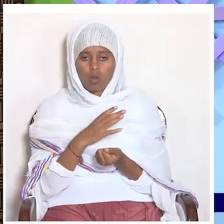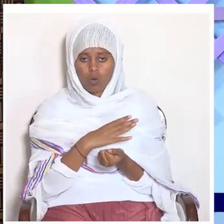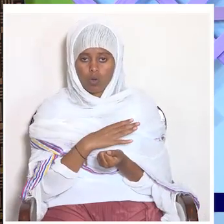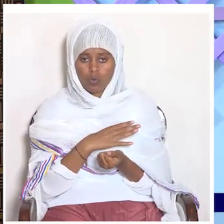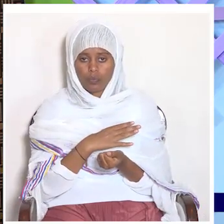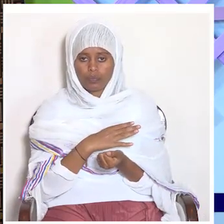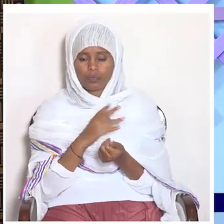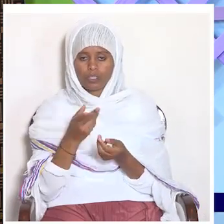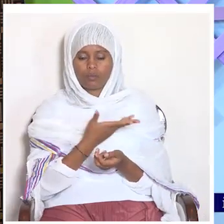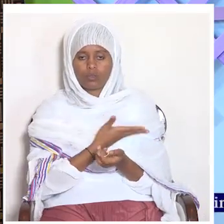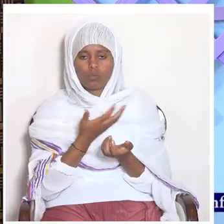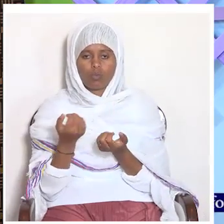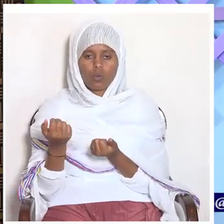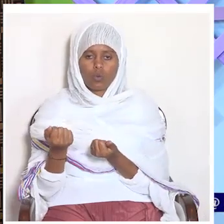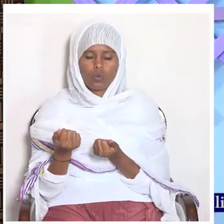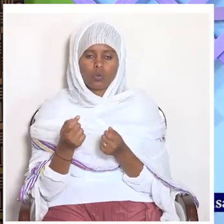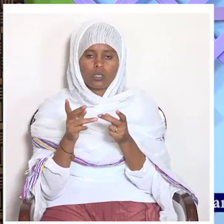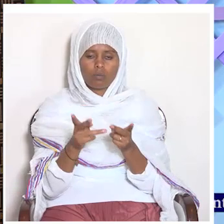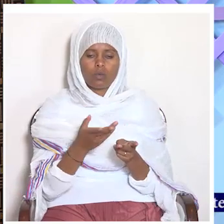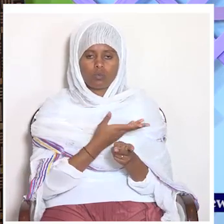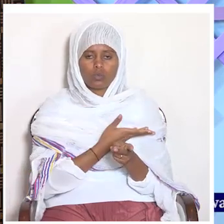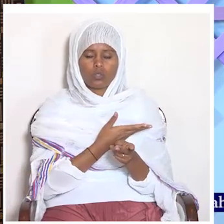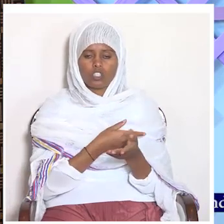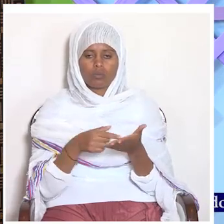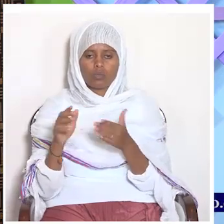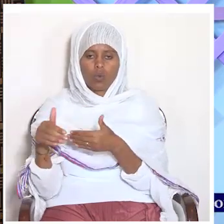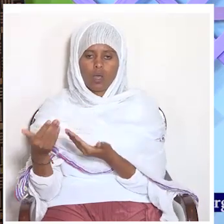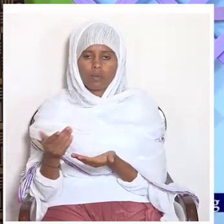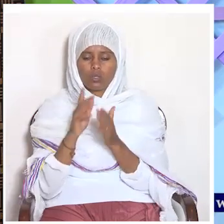ሞያ ኮይኑ ከም ብዝሕ ሞይኡ ድማ